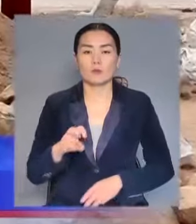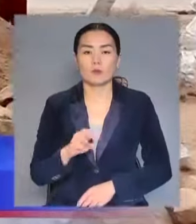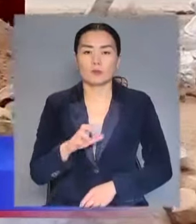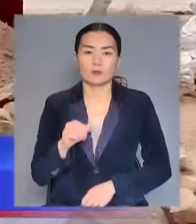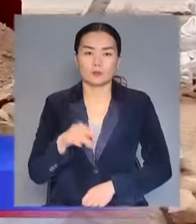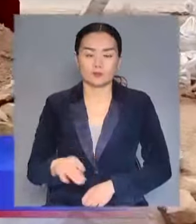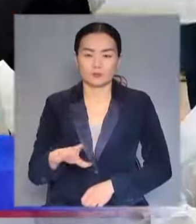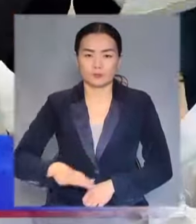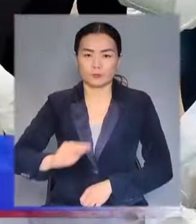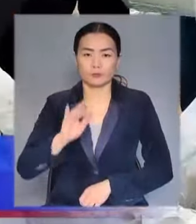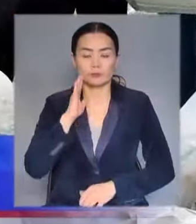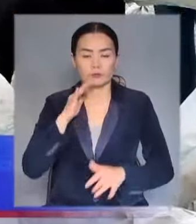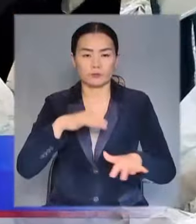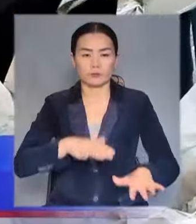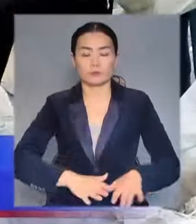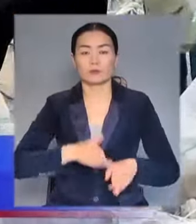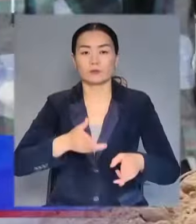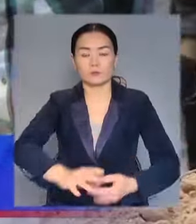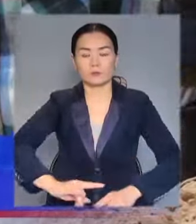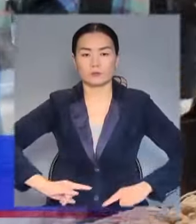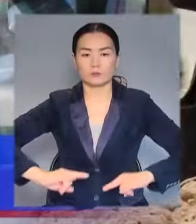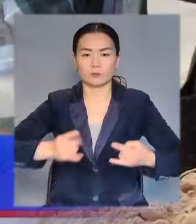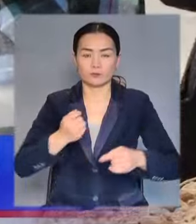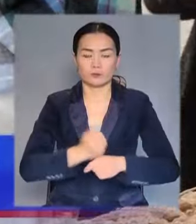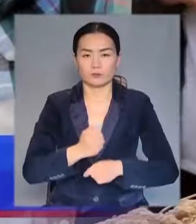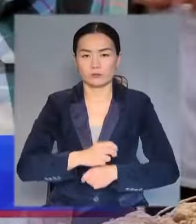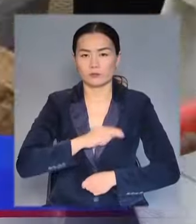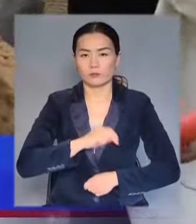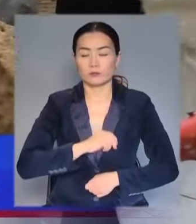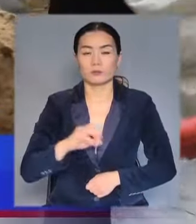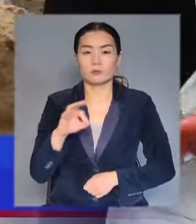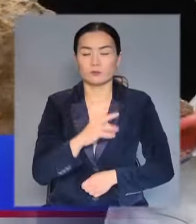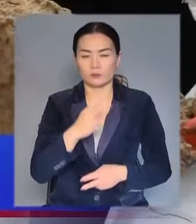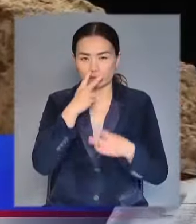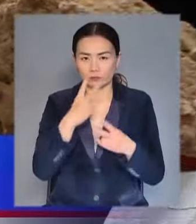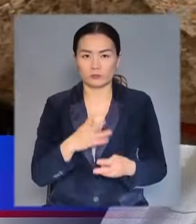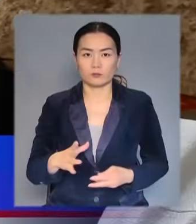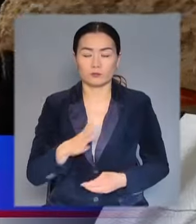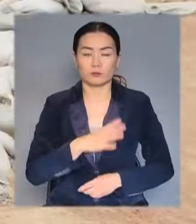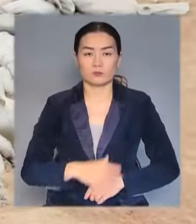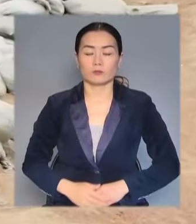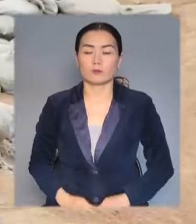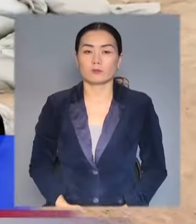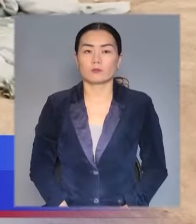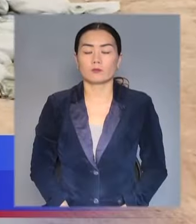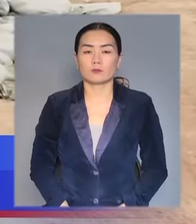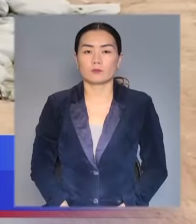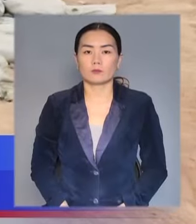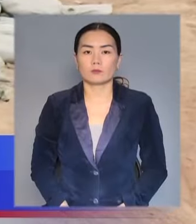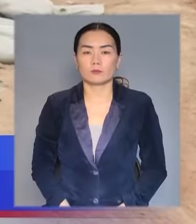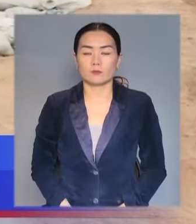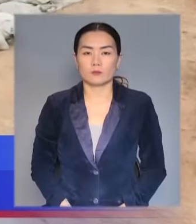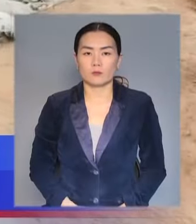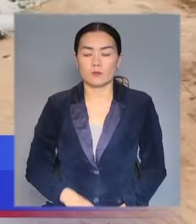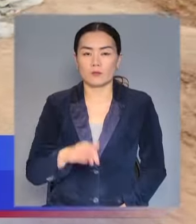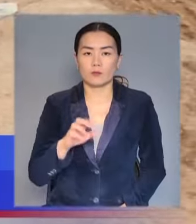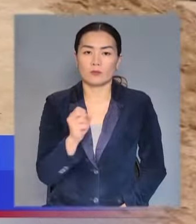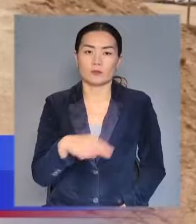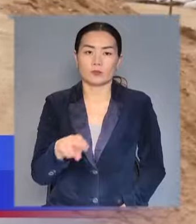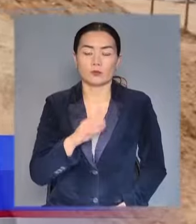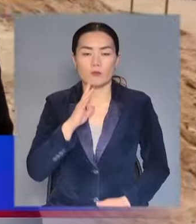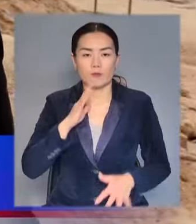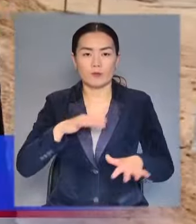Махамбет ауданындағы жайық жағалауына барып, тасқынға қарсы жүргізіліп жатқан жұмыс барысымен танысты. Біз дәл қазір Махамбет